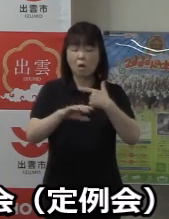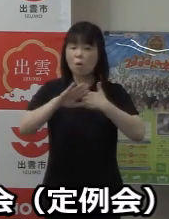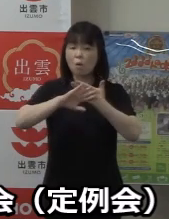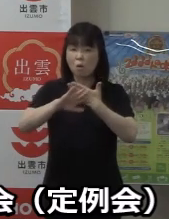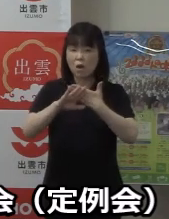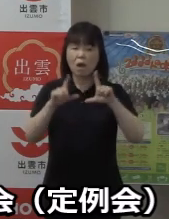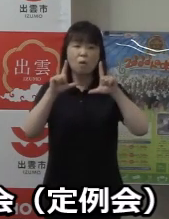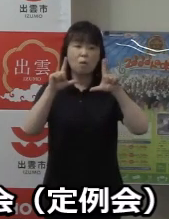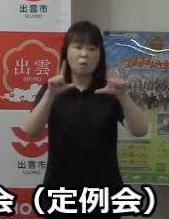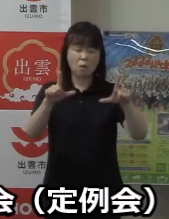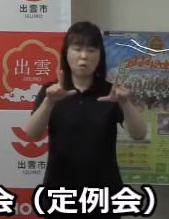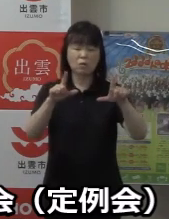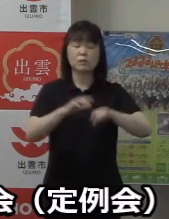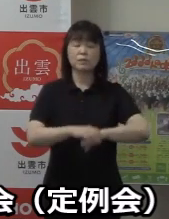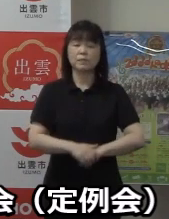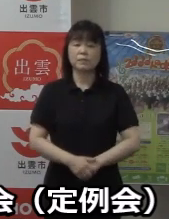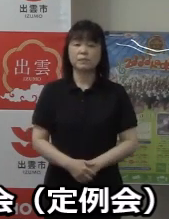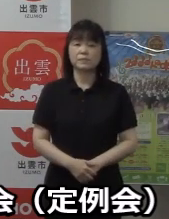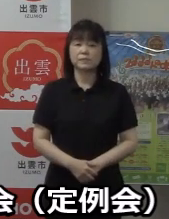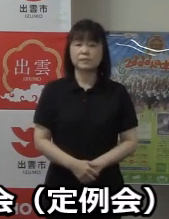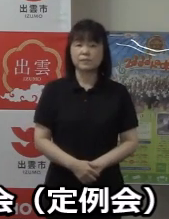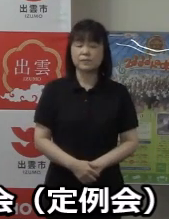関係が12件となります。